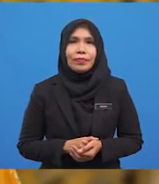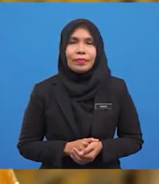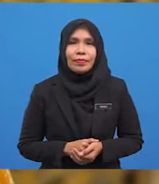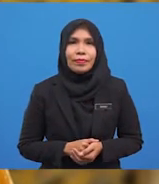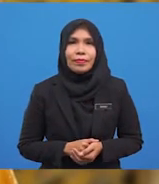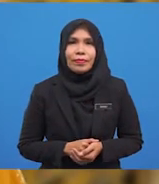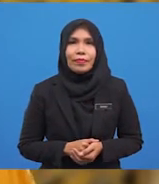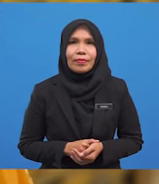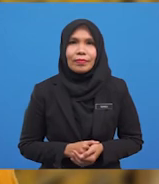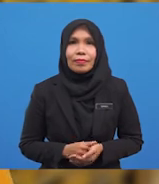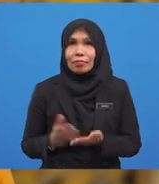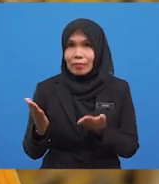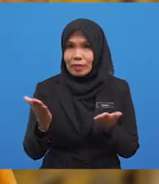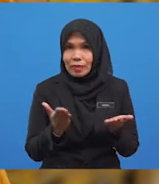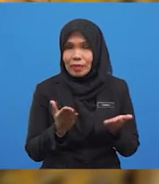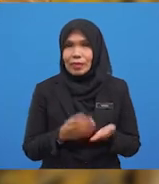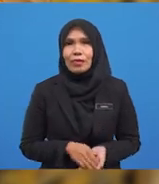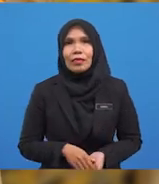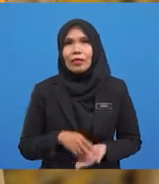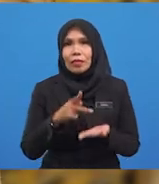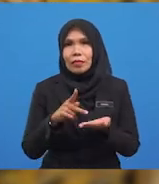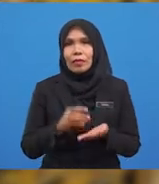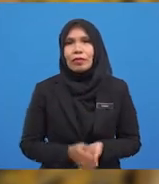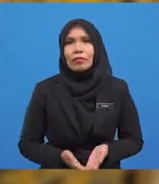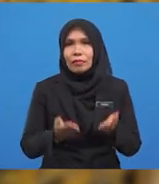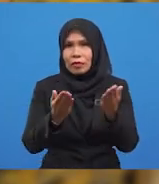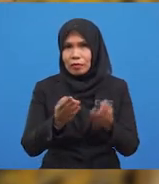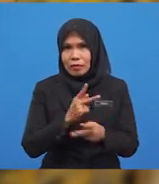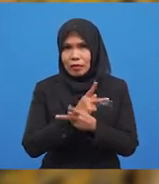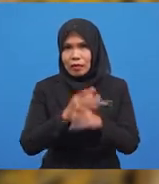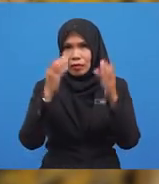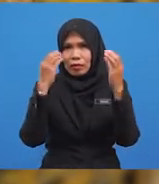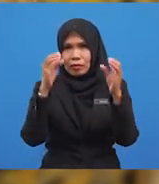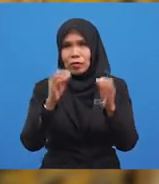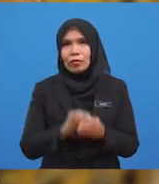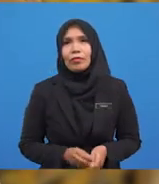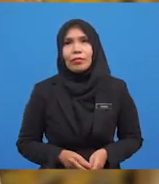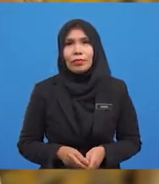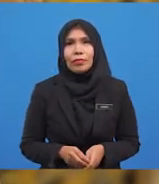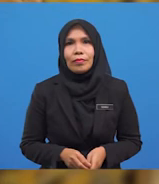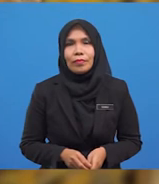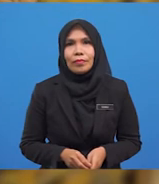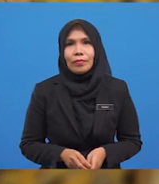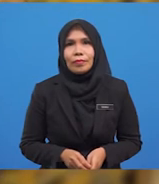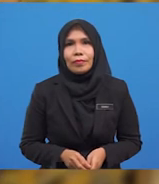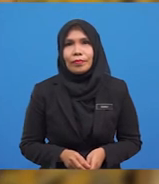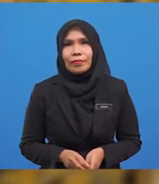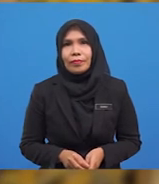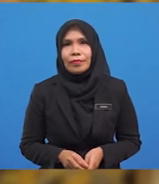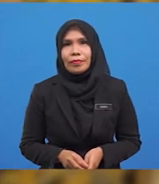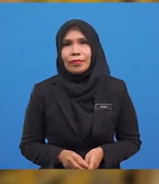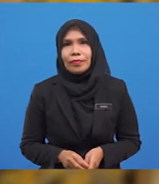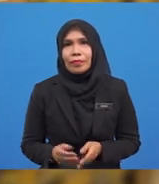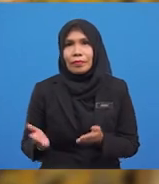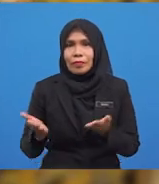Baiklah Cikgu Fairuz, silakan pantunnya. Terima kasih Cikgu Fiza. Berangkat putri bersama